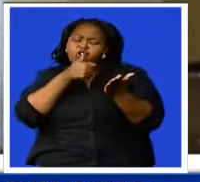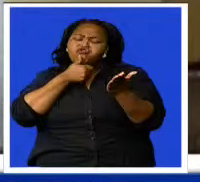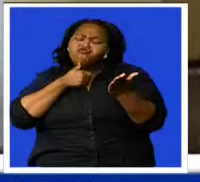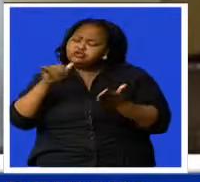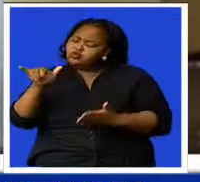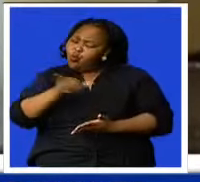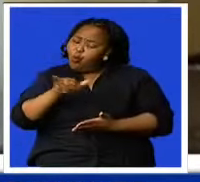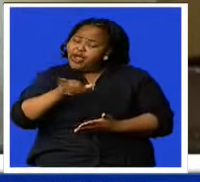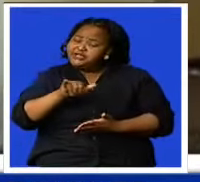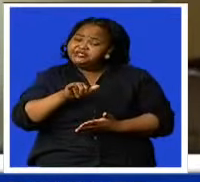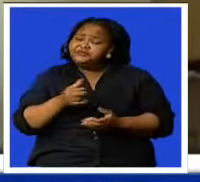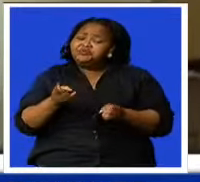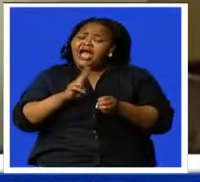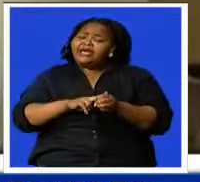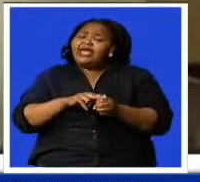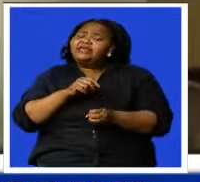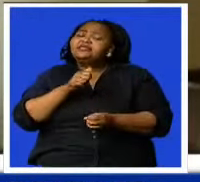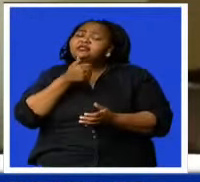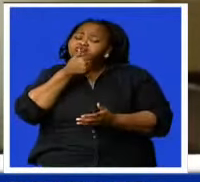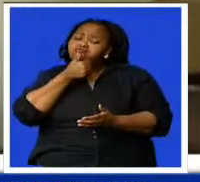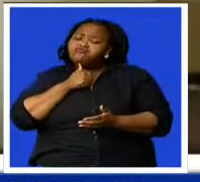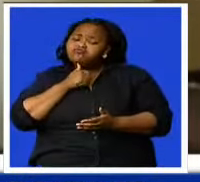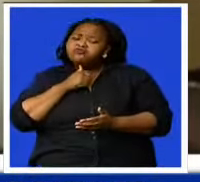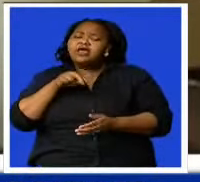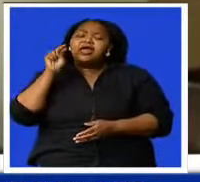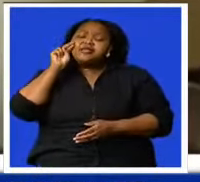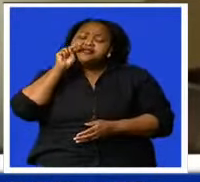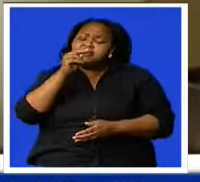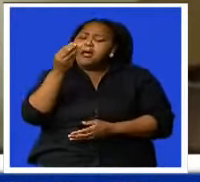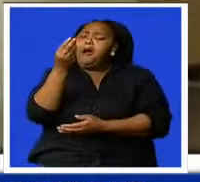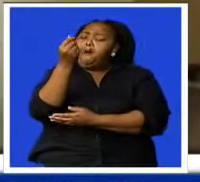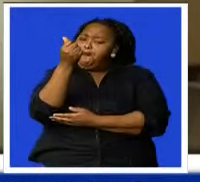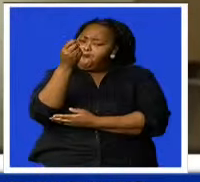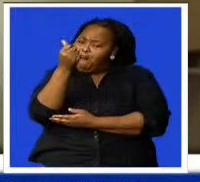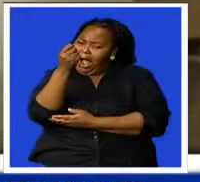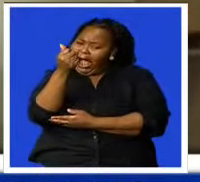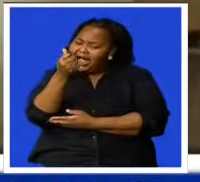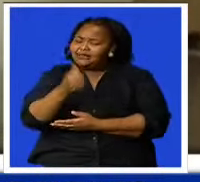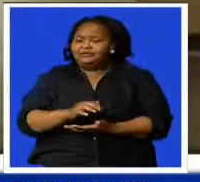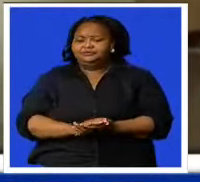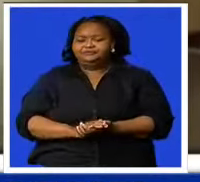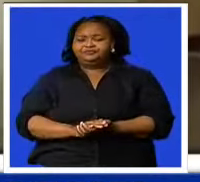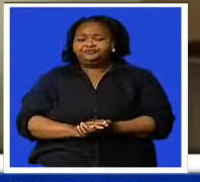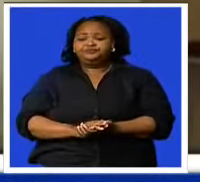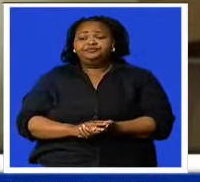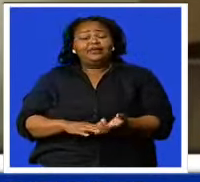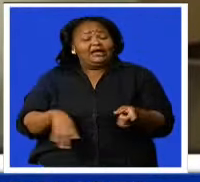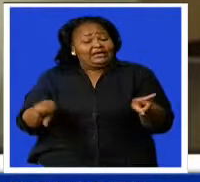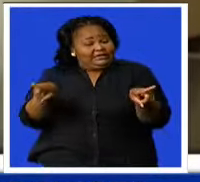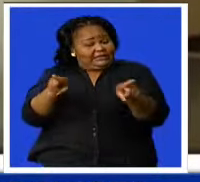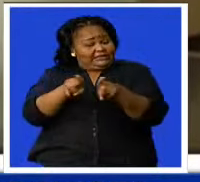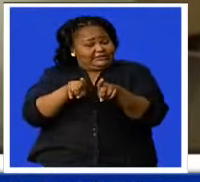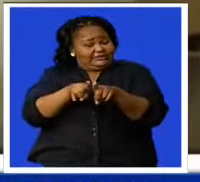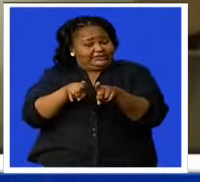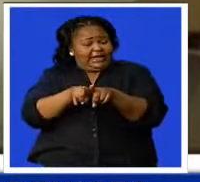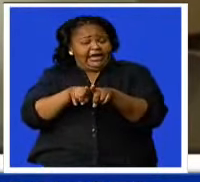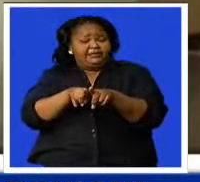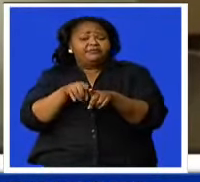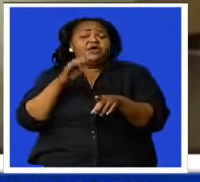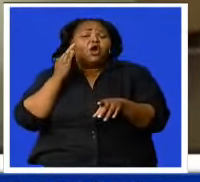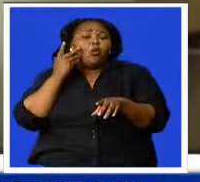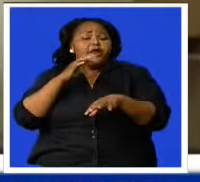esingawusebenzisa nasesusebenzisa kutawufuneka tindleko letinganani njengalokhu sentile njengalokhu nale